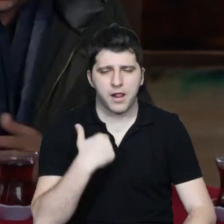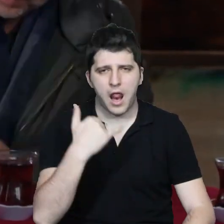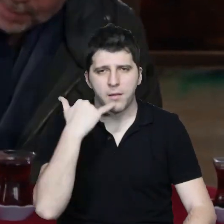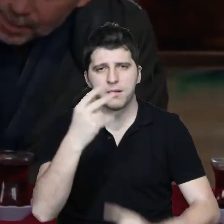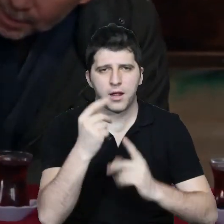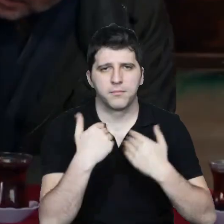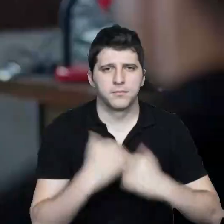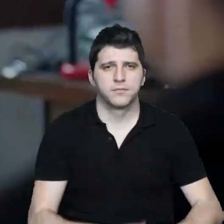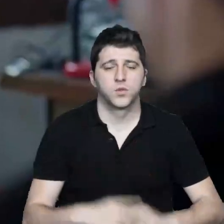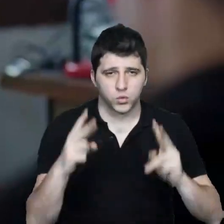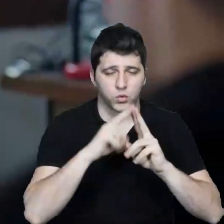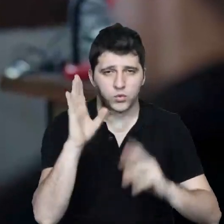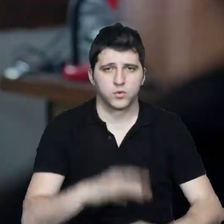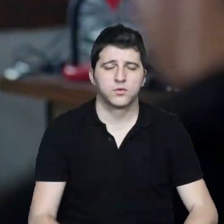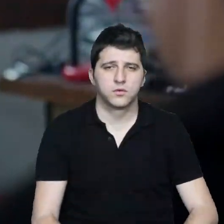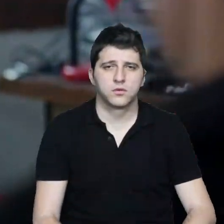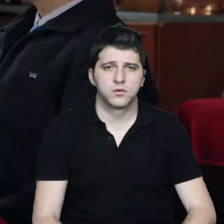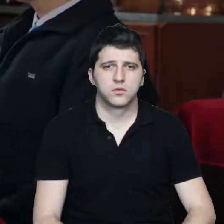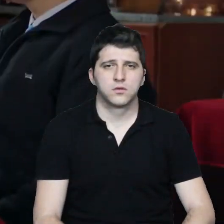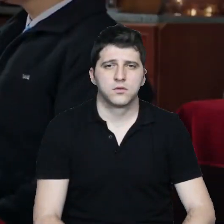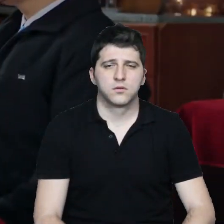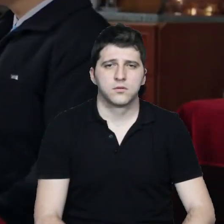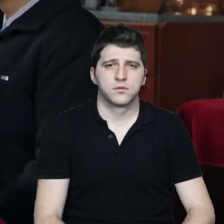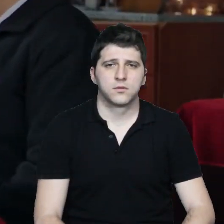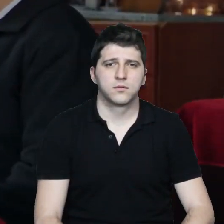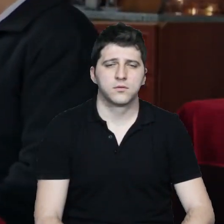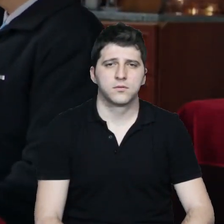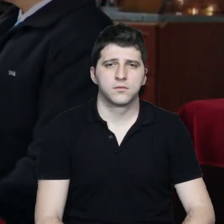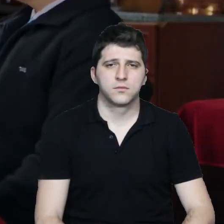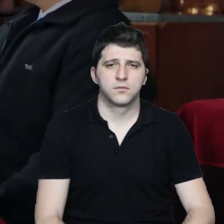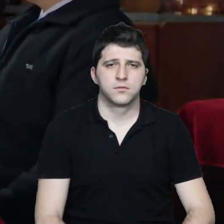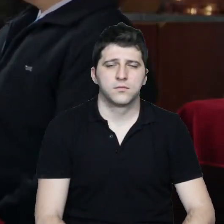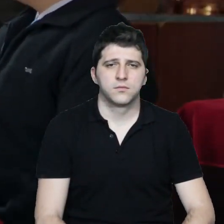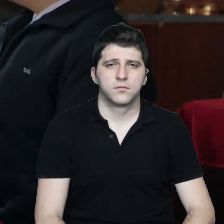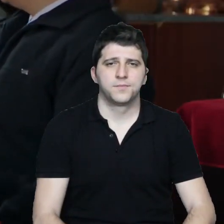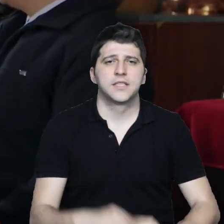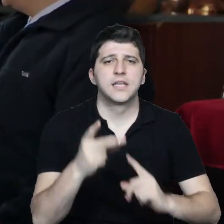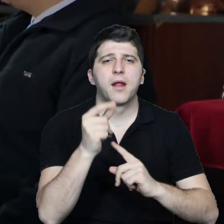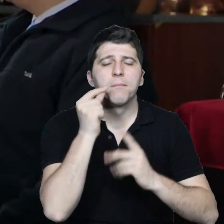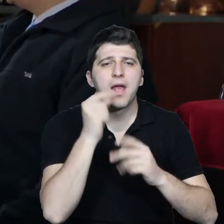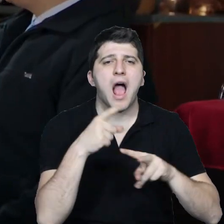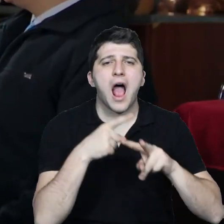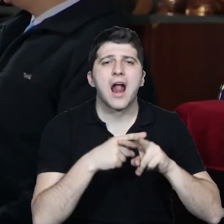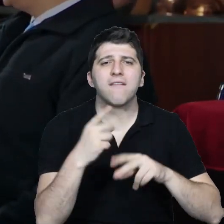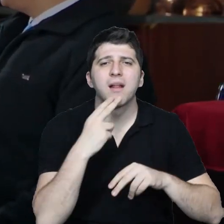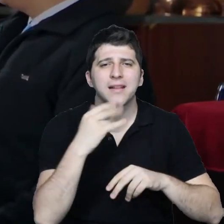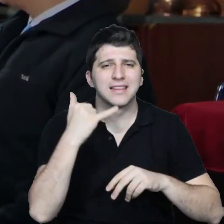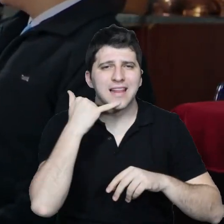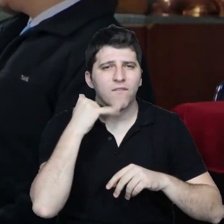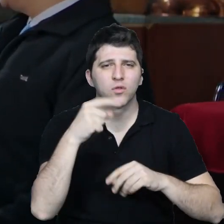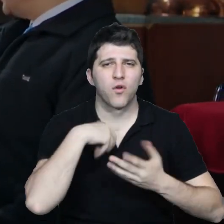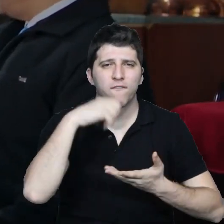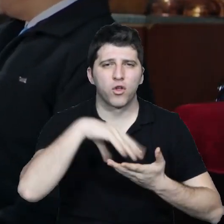seni İbrahim. Görüşürüz. İbrahim o giderken ayağa kalkar gibi yapıp oturdu. İbrahim Bey, Alev Hanım telefonda